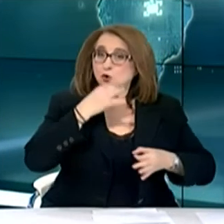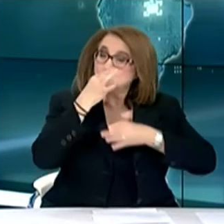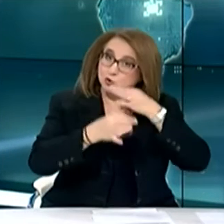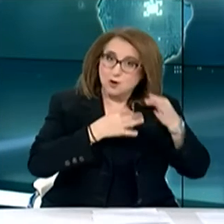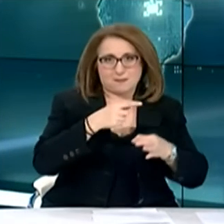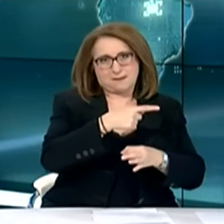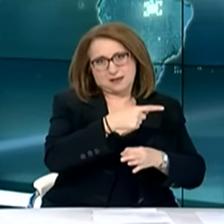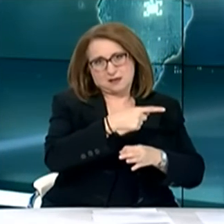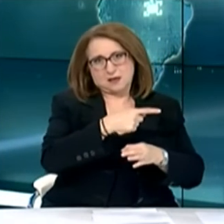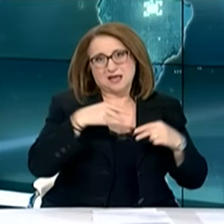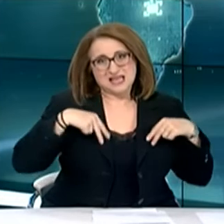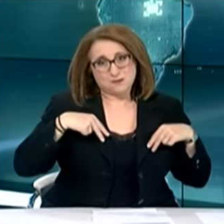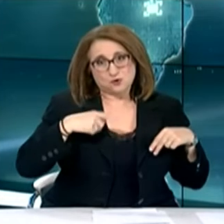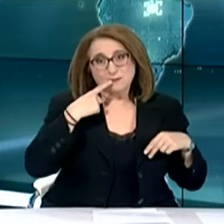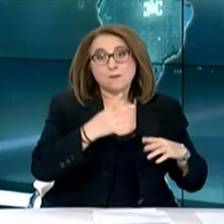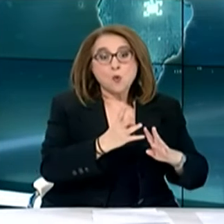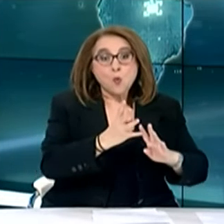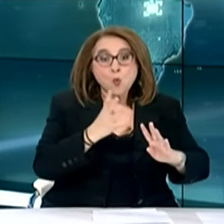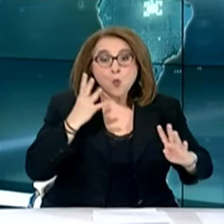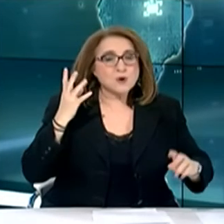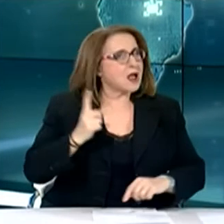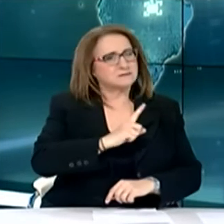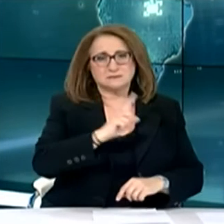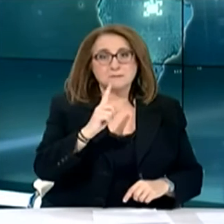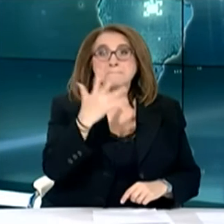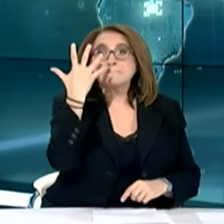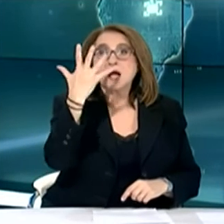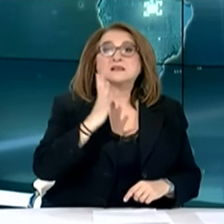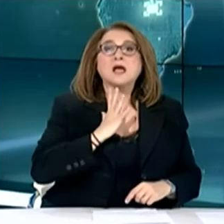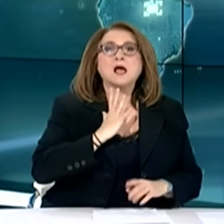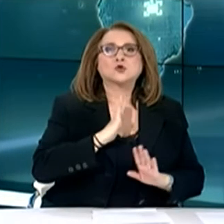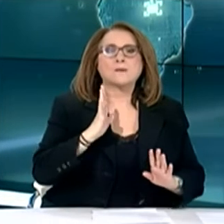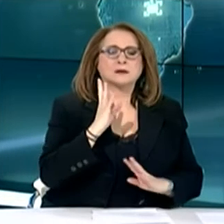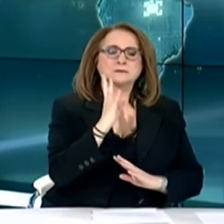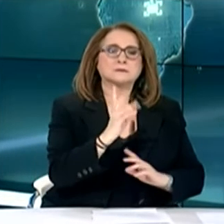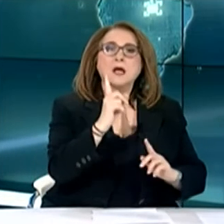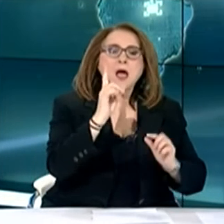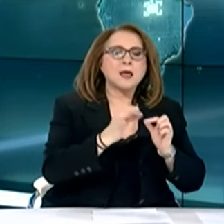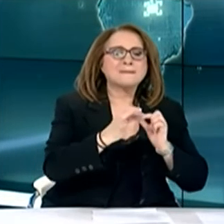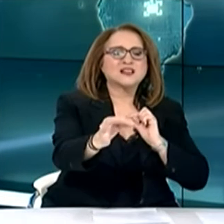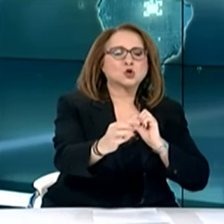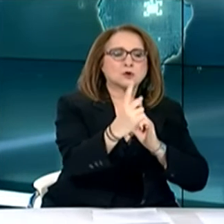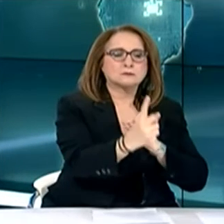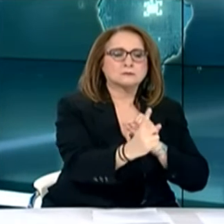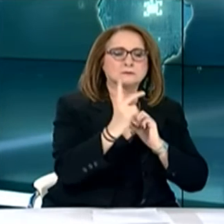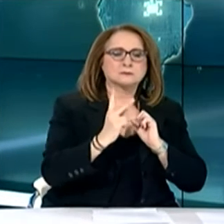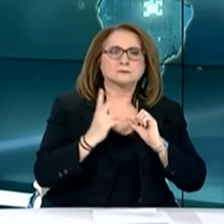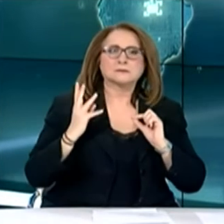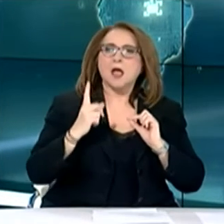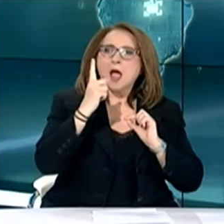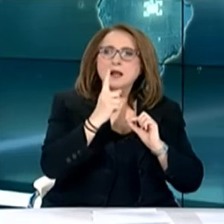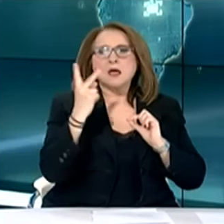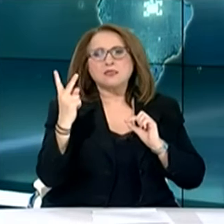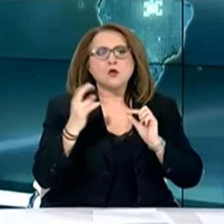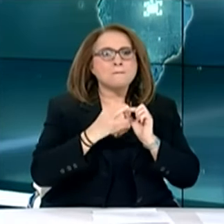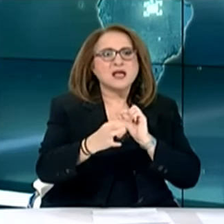ουρών, είπαμε ότι κανονικά μια ουρά δεν πρέπει να έχει παραπάνω από 5 άτομα και να υπάρχει μια επαρκής απόσταση μεταξύ τους. 1 μέτρο, 2 μέτρα. Ξέρετε πόσο δύσκολο